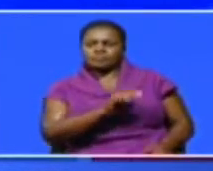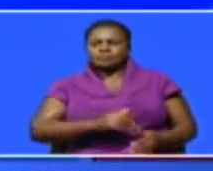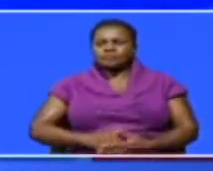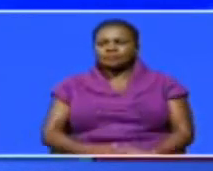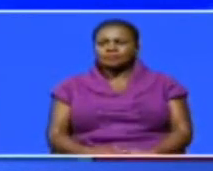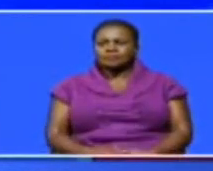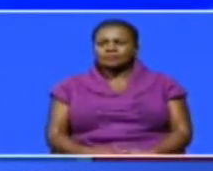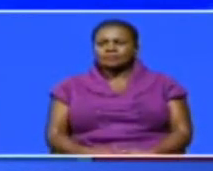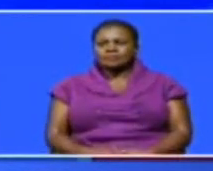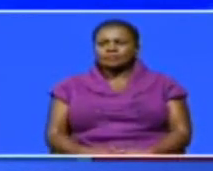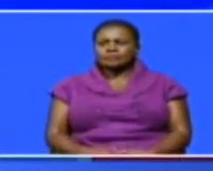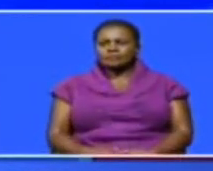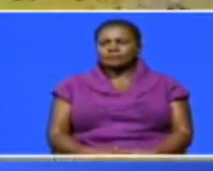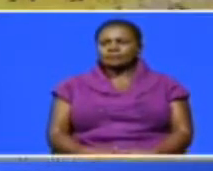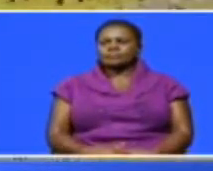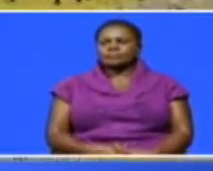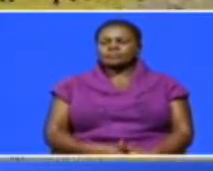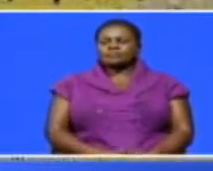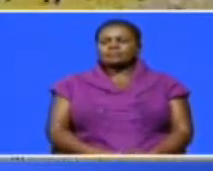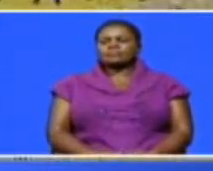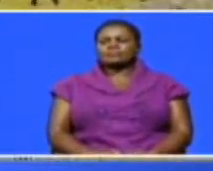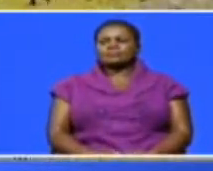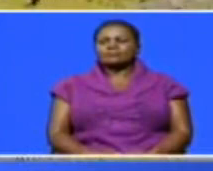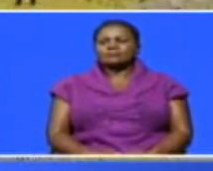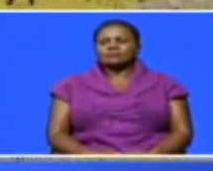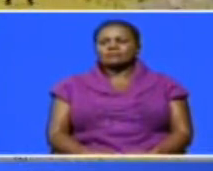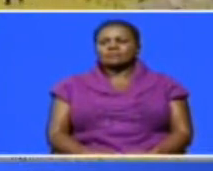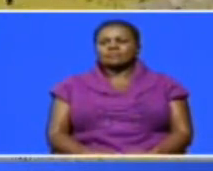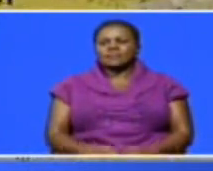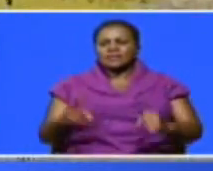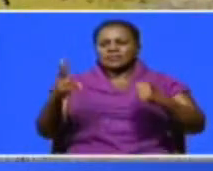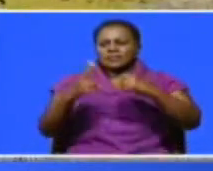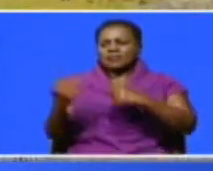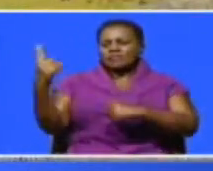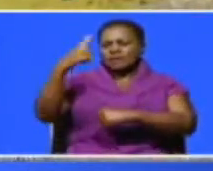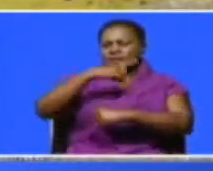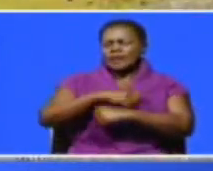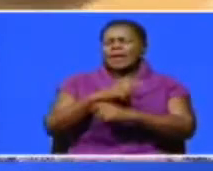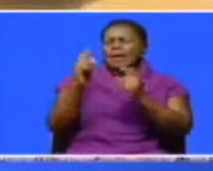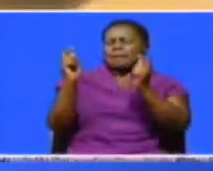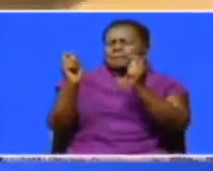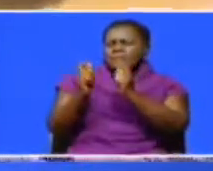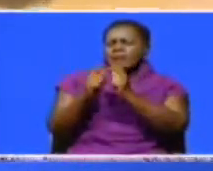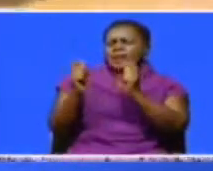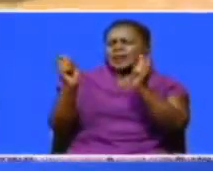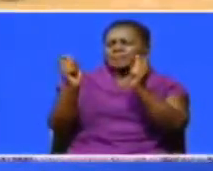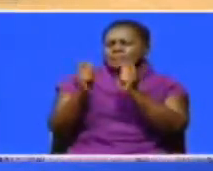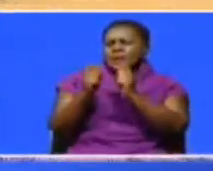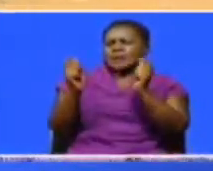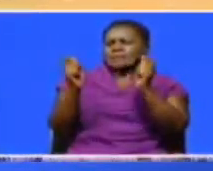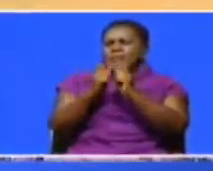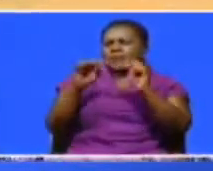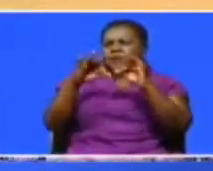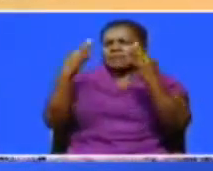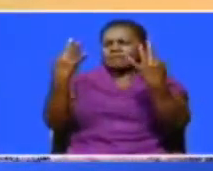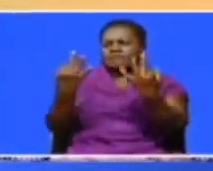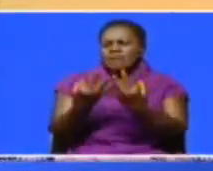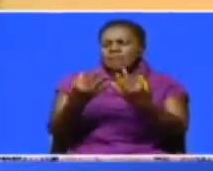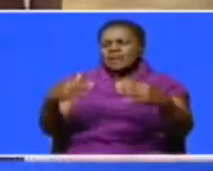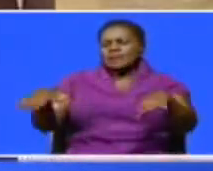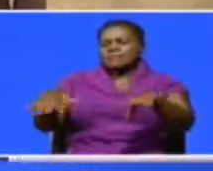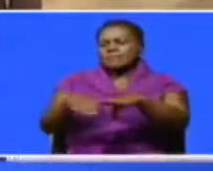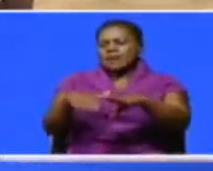Miti anaarifu zaidi. Kwa siku saba za majonzi, machozi, kilio na matamoko kwa jamaa na marafiki